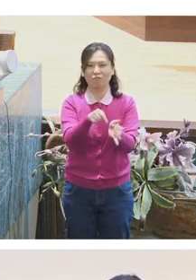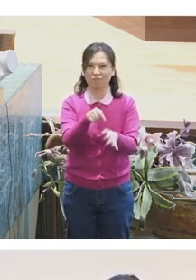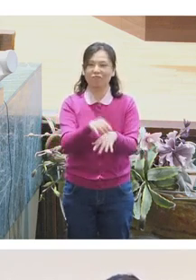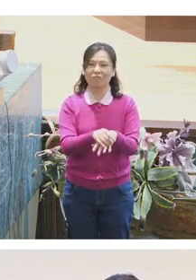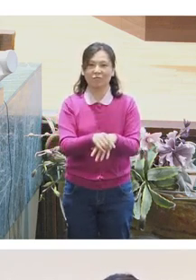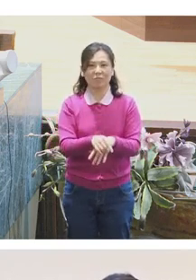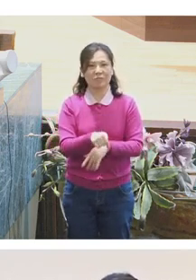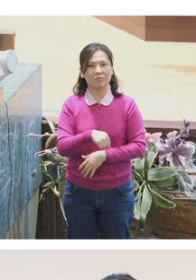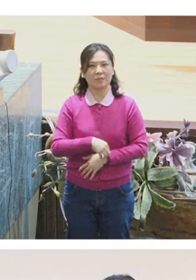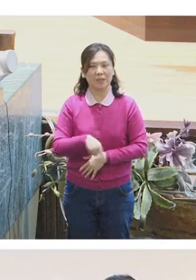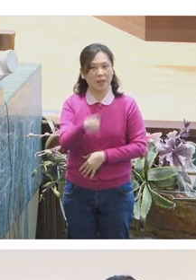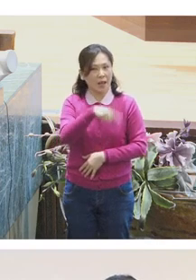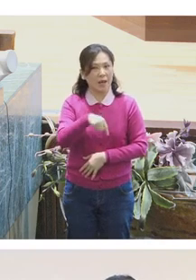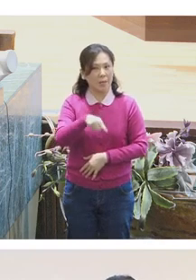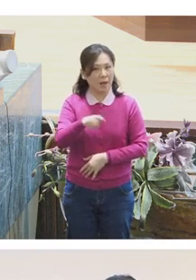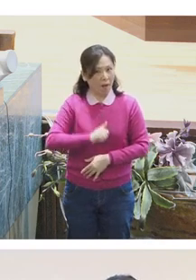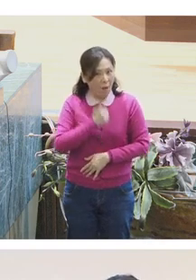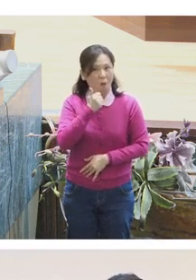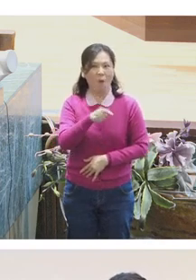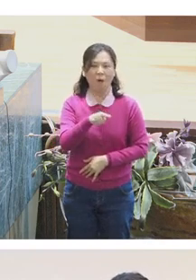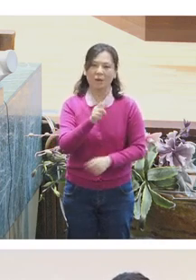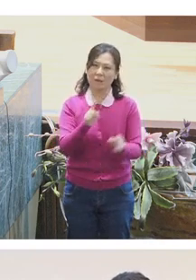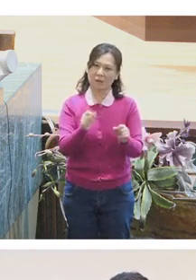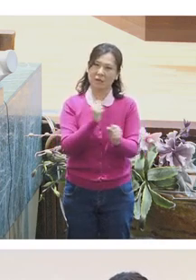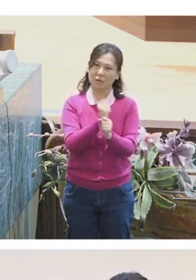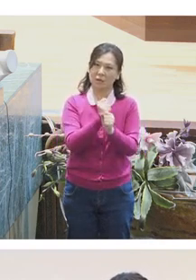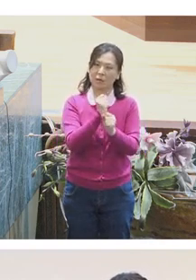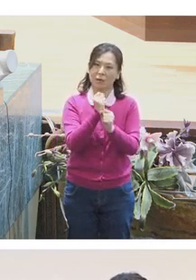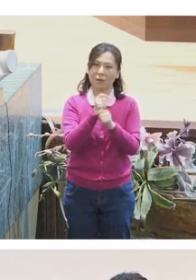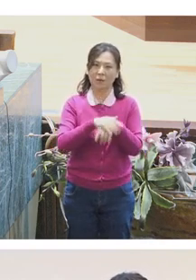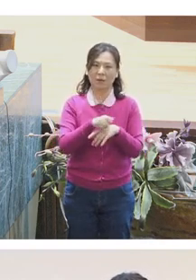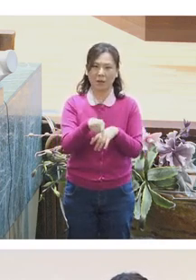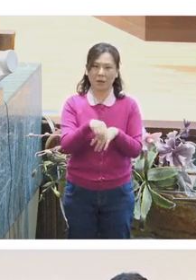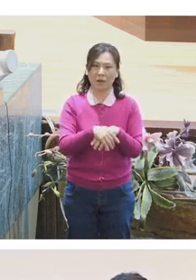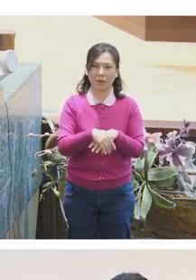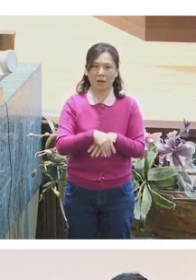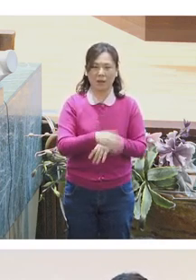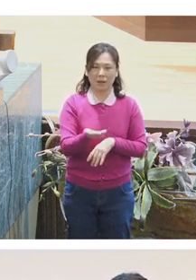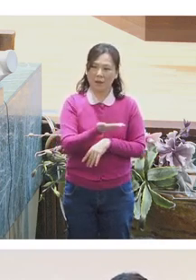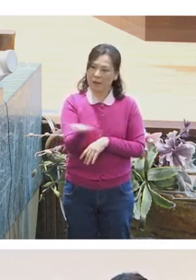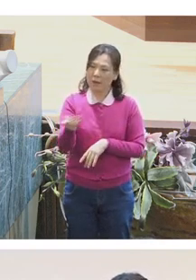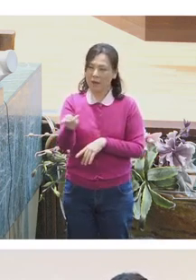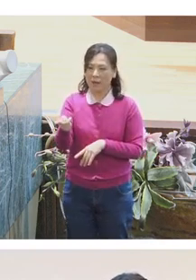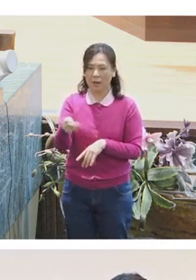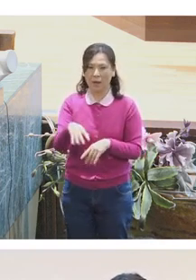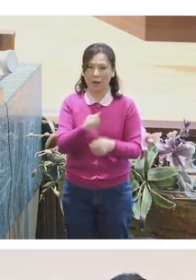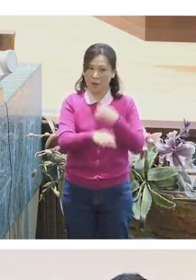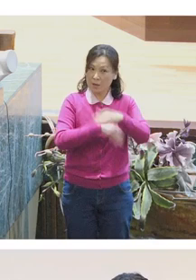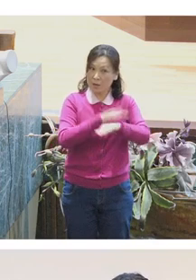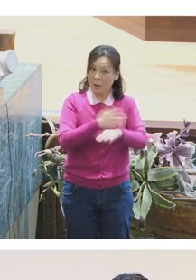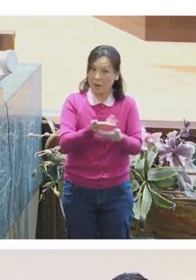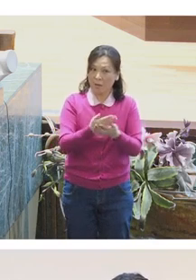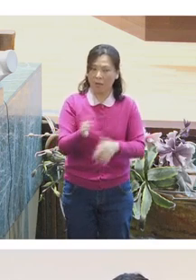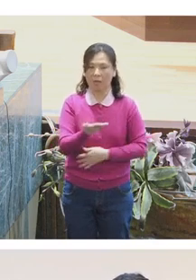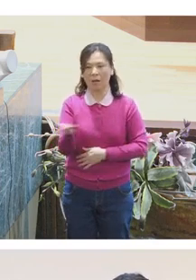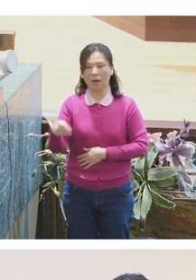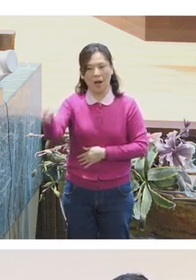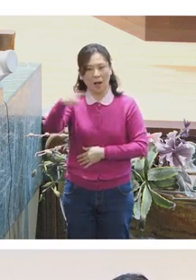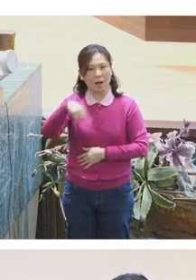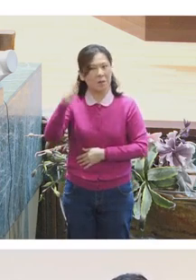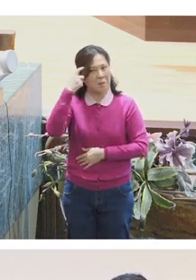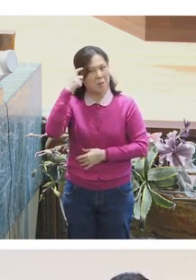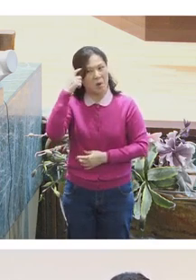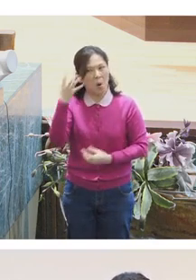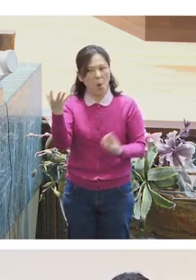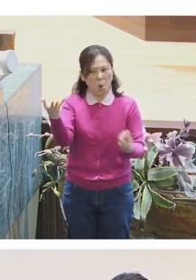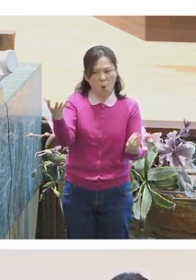社群他们去实践出来，然后呢回头来让大家去思考说，哎，其实我们主流社